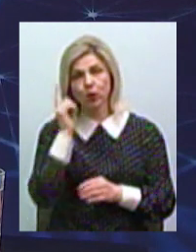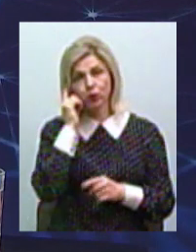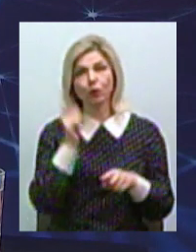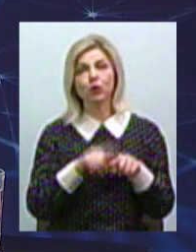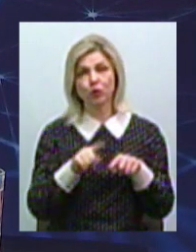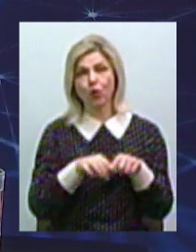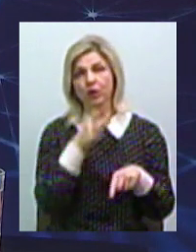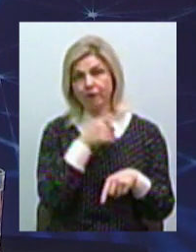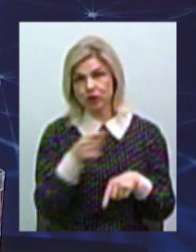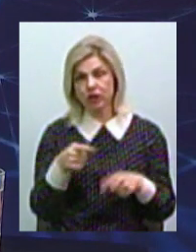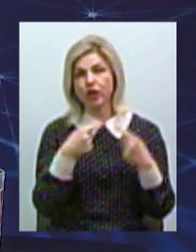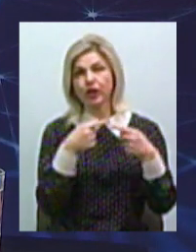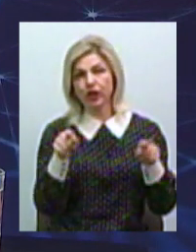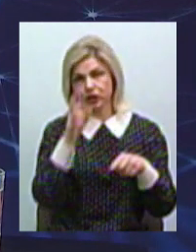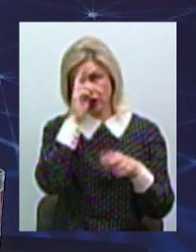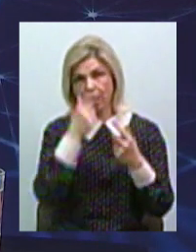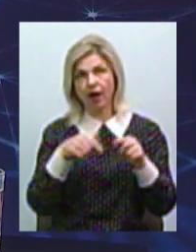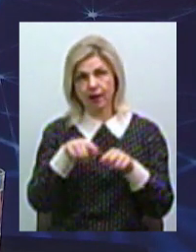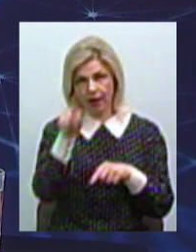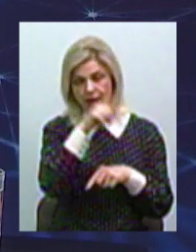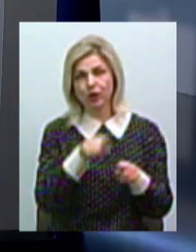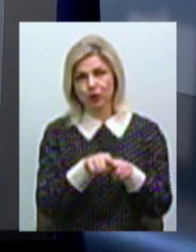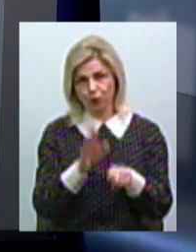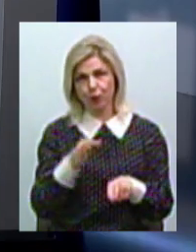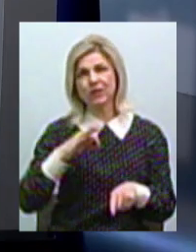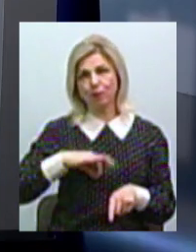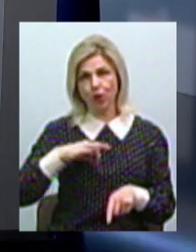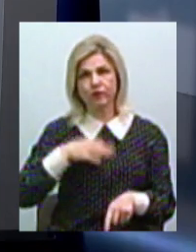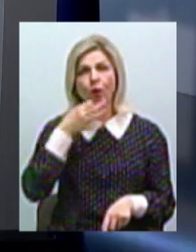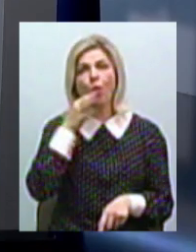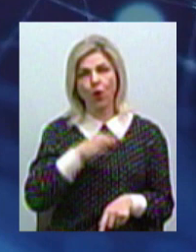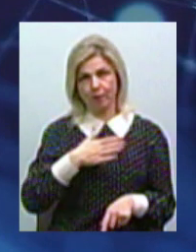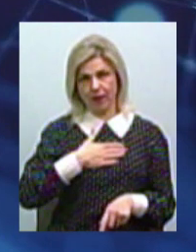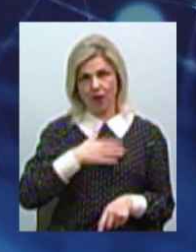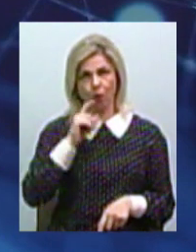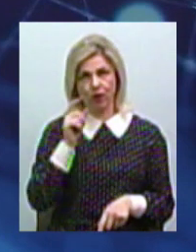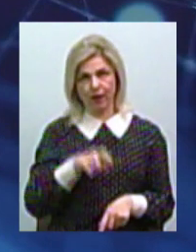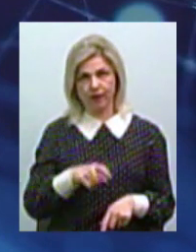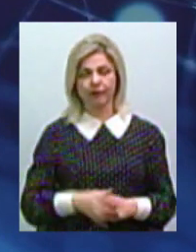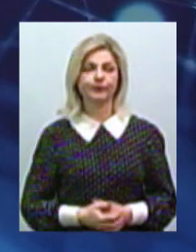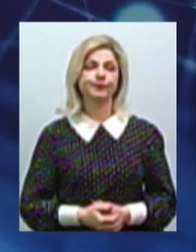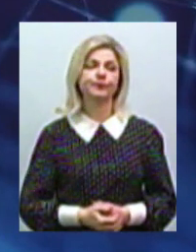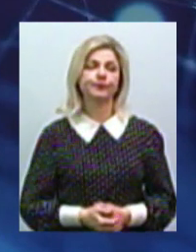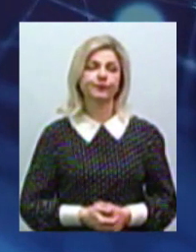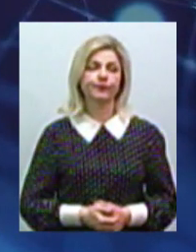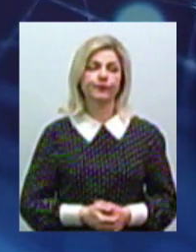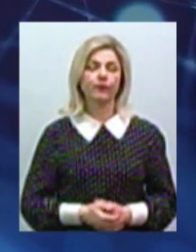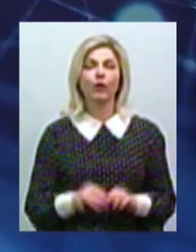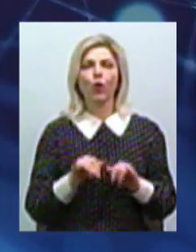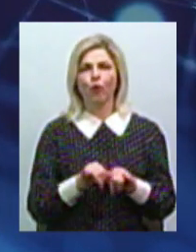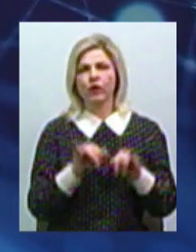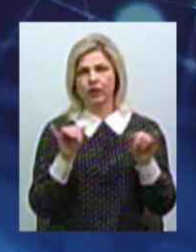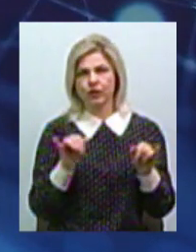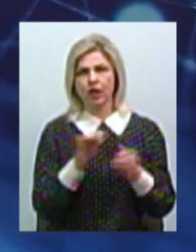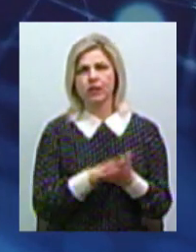часом інші країни також будуть використовувати досвід України. Саме наш досвід. Зростання кількості звернень з